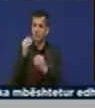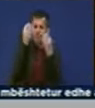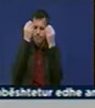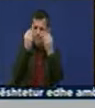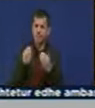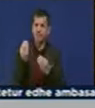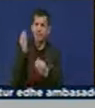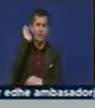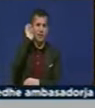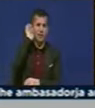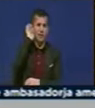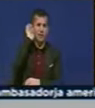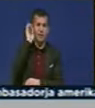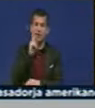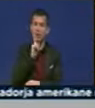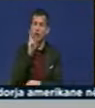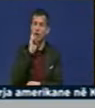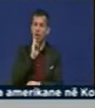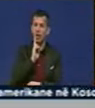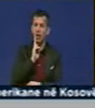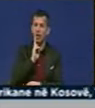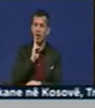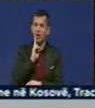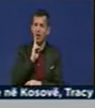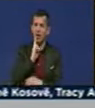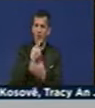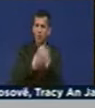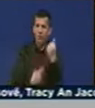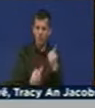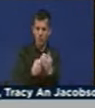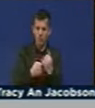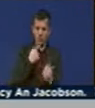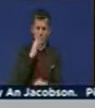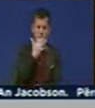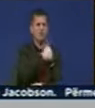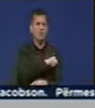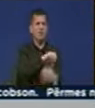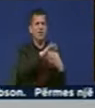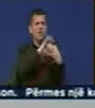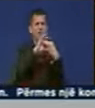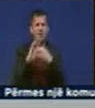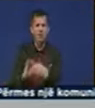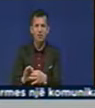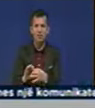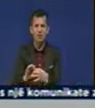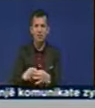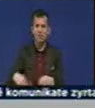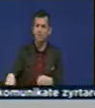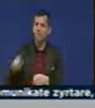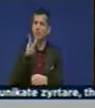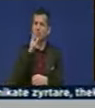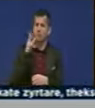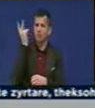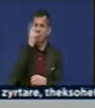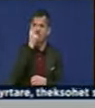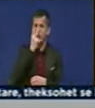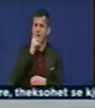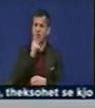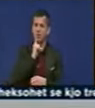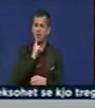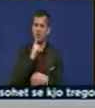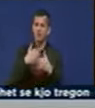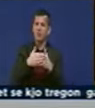nenat e të pagjeturve, të cilët po presin tashë 15 vite që të kuptojnë diçka për më të dashurit e